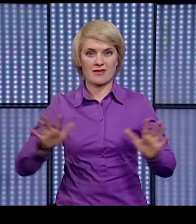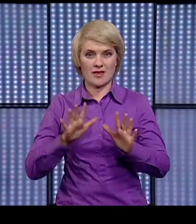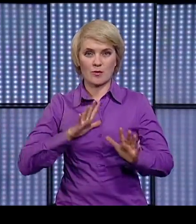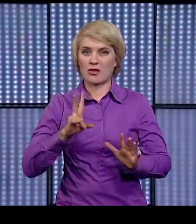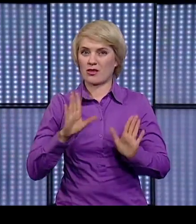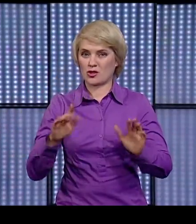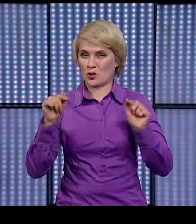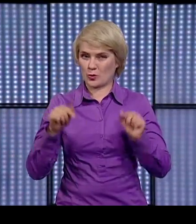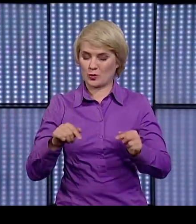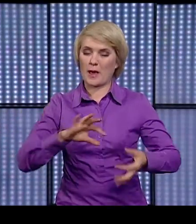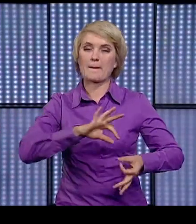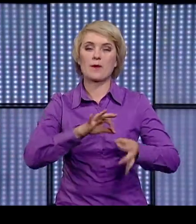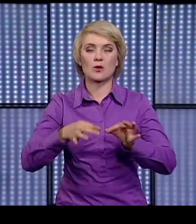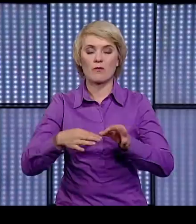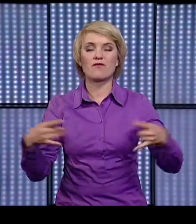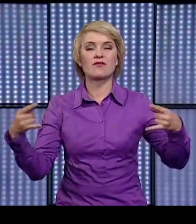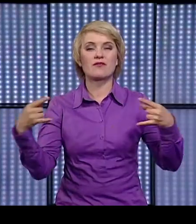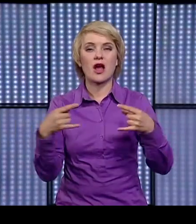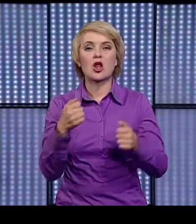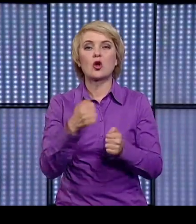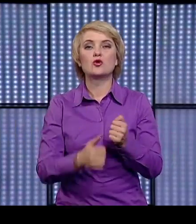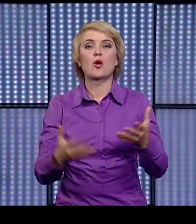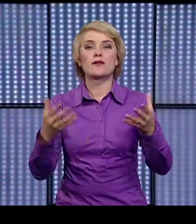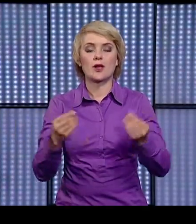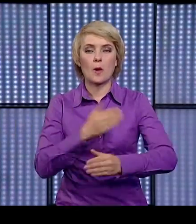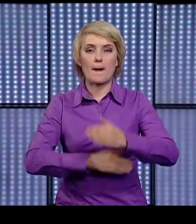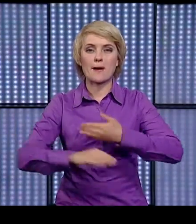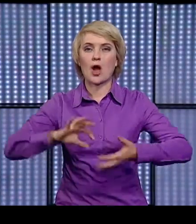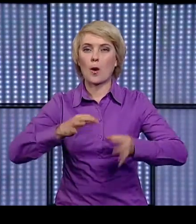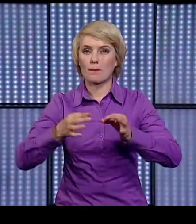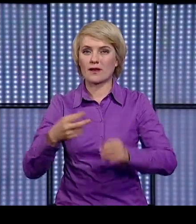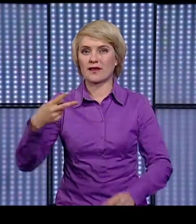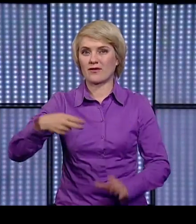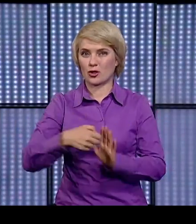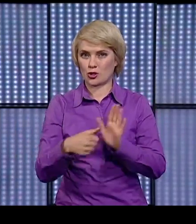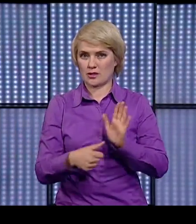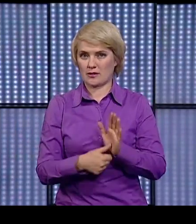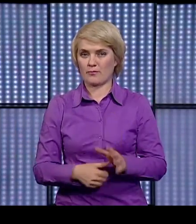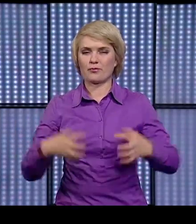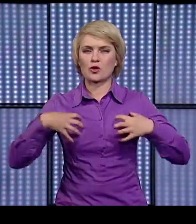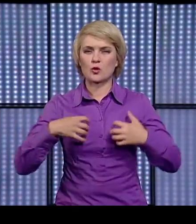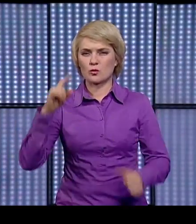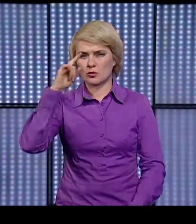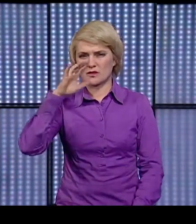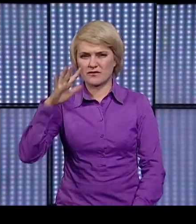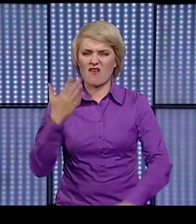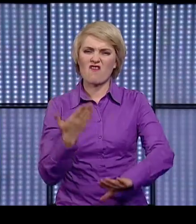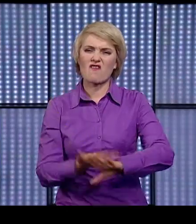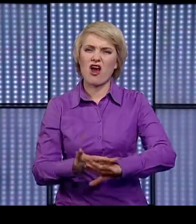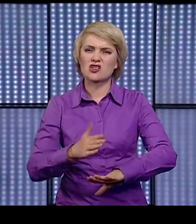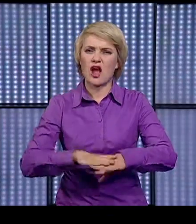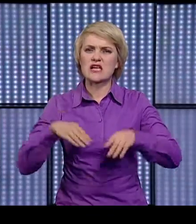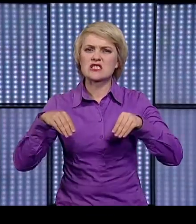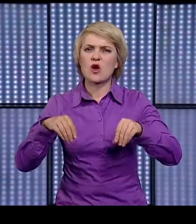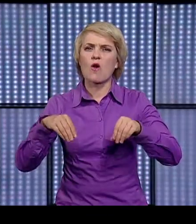арені. Подробиці у телещоденнику Паралімпіади 2016. Буде цікаво. Сумно, звісно, важка солона вода паралімпійського каналу